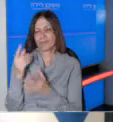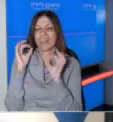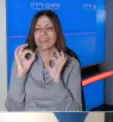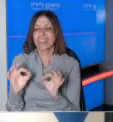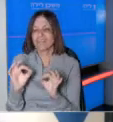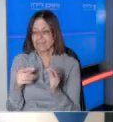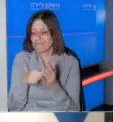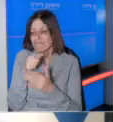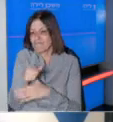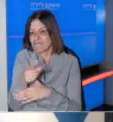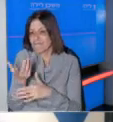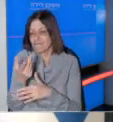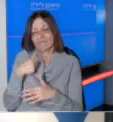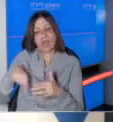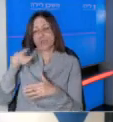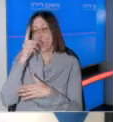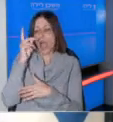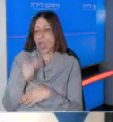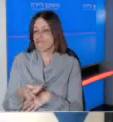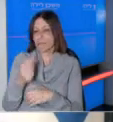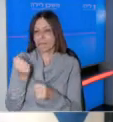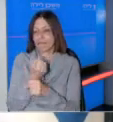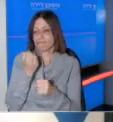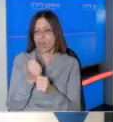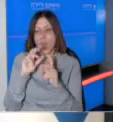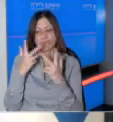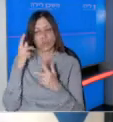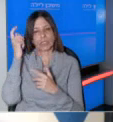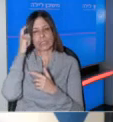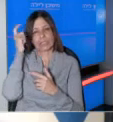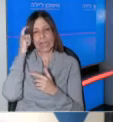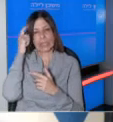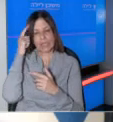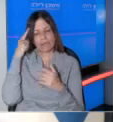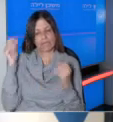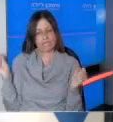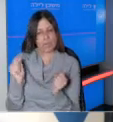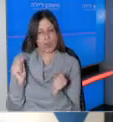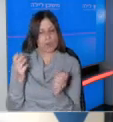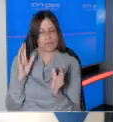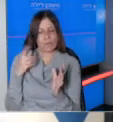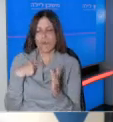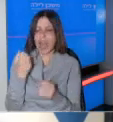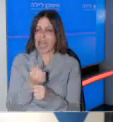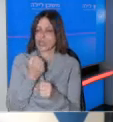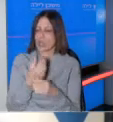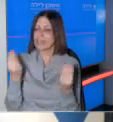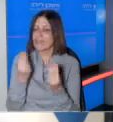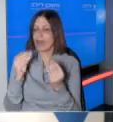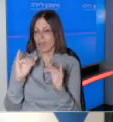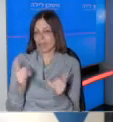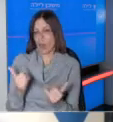ודווקא מתוך זה, אנחנו חייבים לפעול בצורה שכלתנית ובקור רוח, ולעשות את הדבר